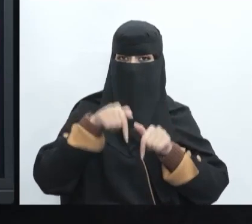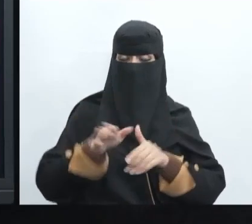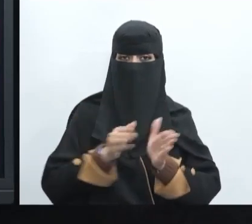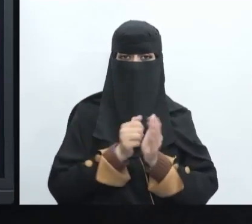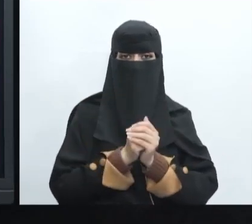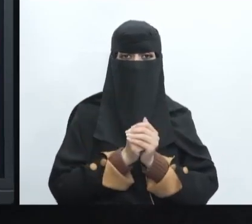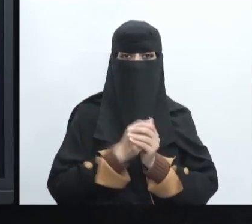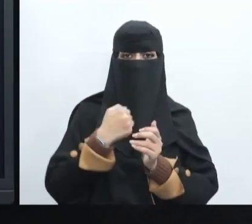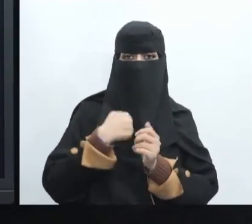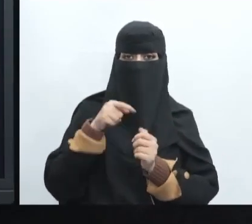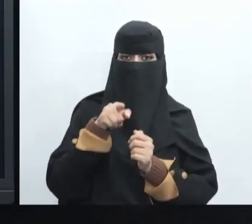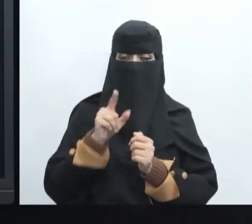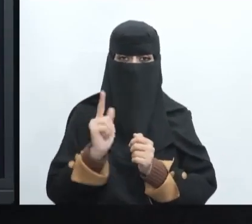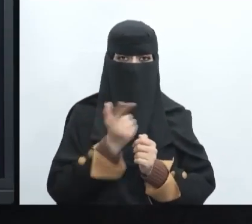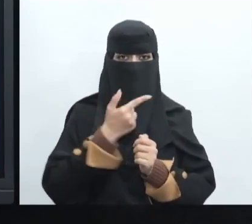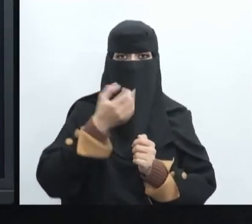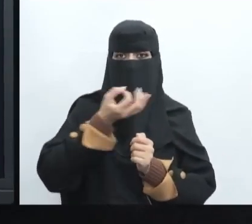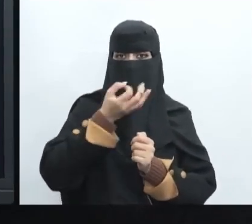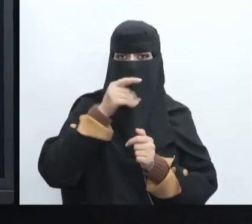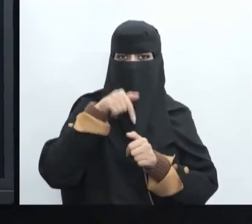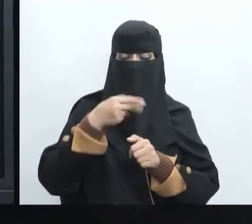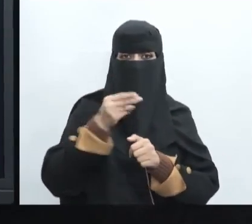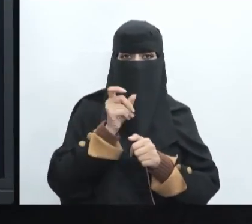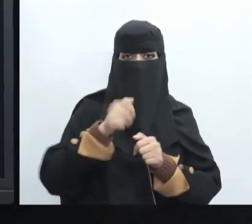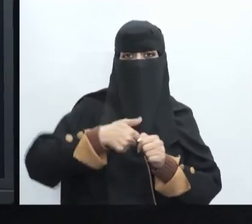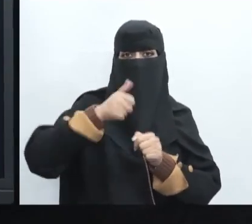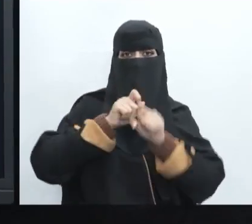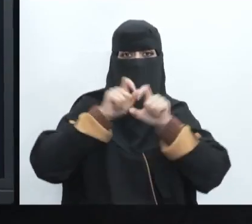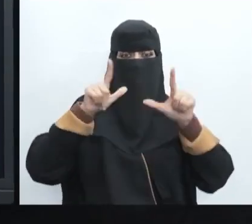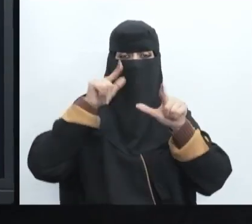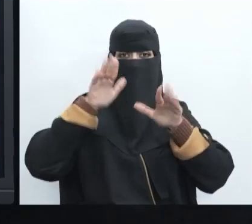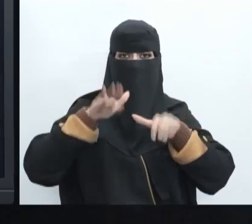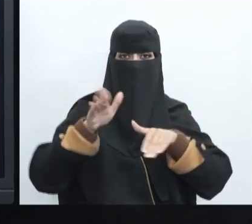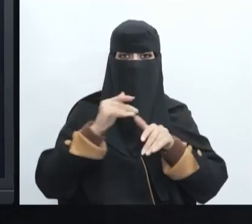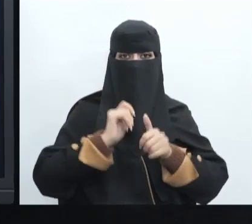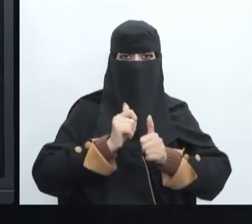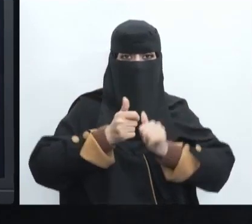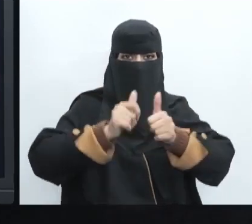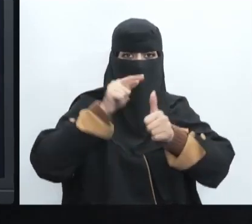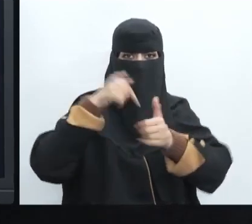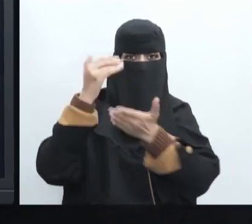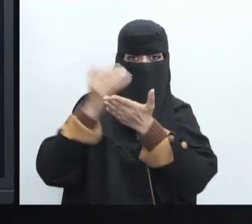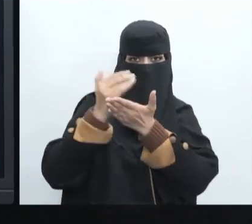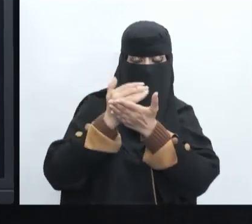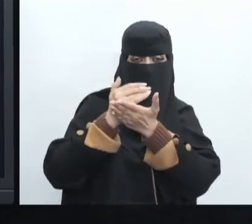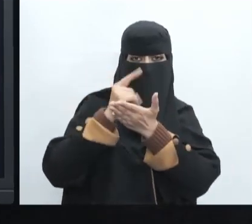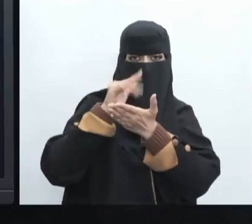انا وانتم نتحدث عن ابرز التحديات الاقتصاديه